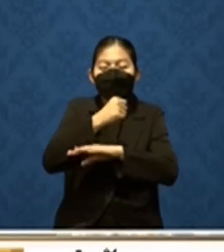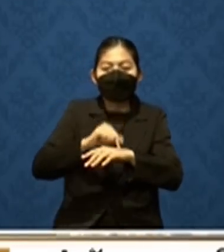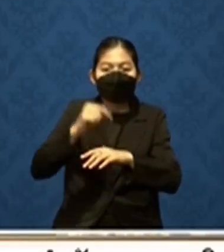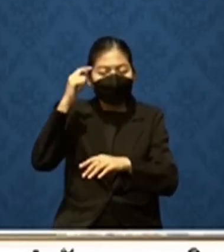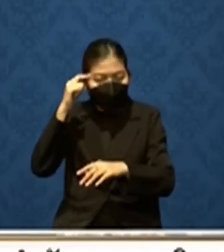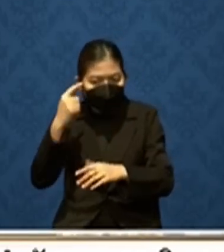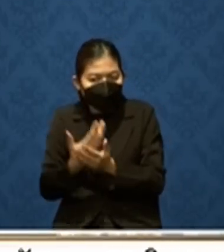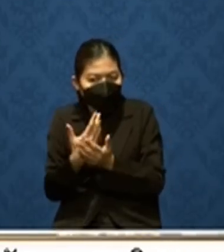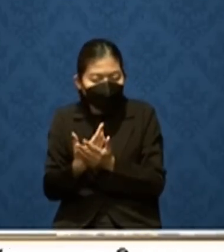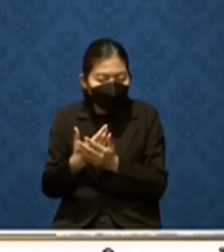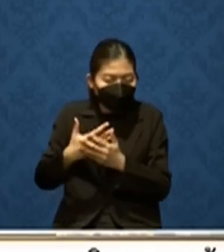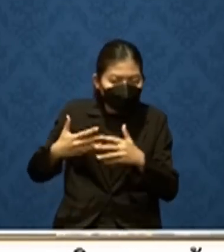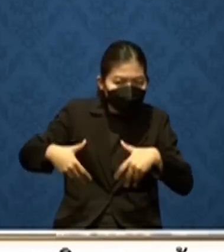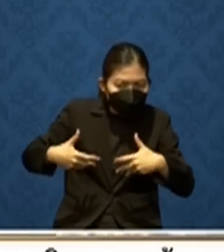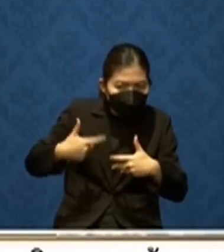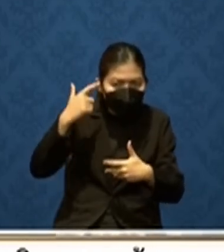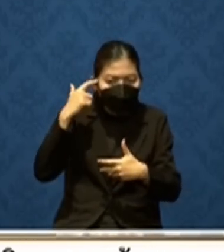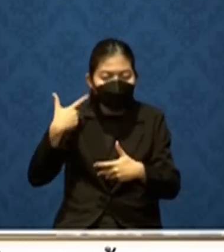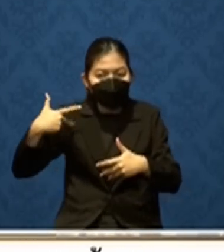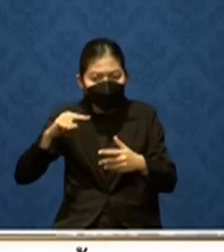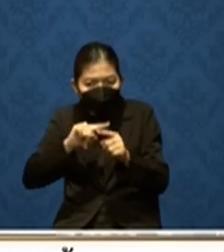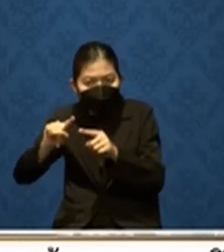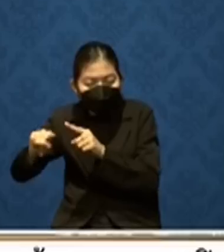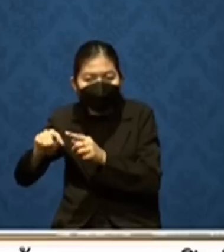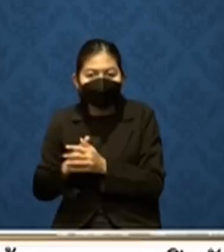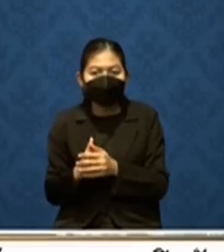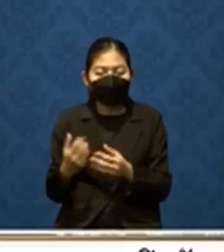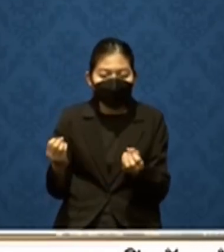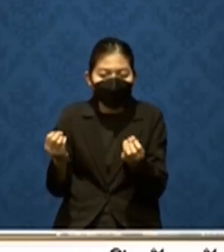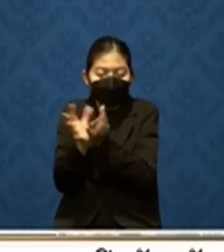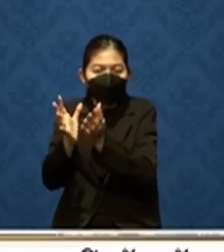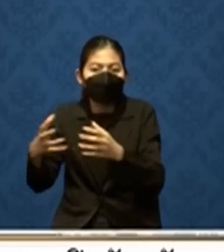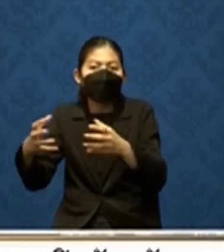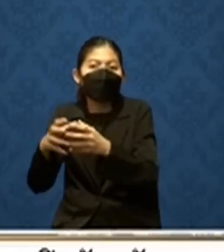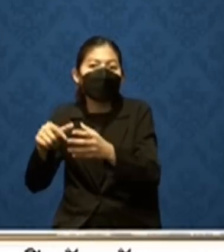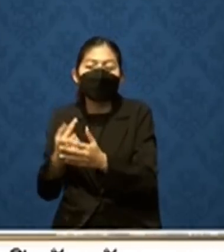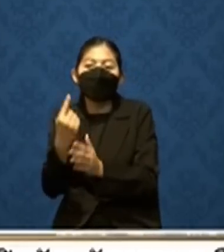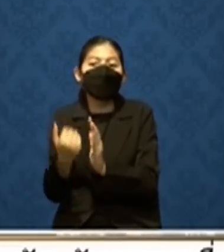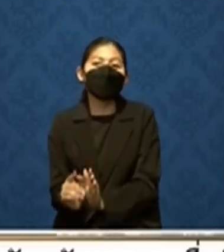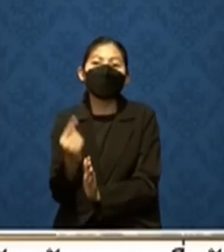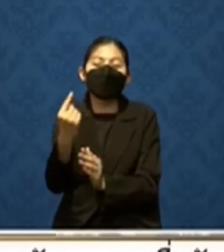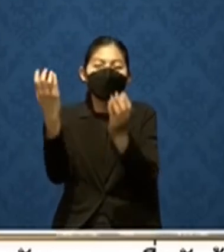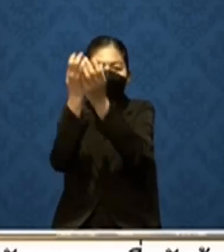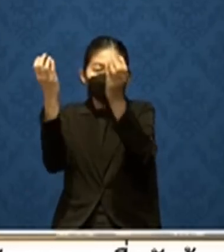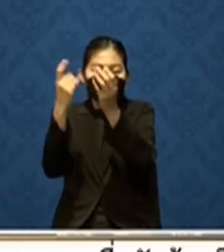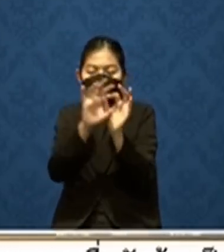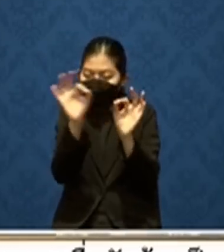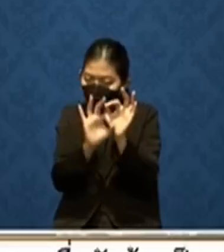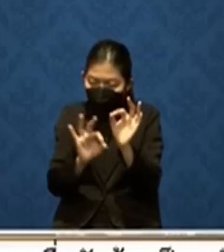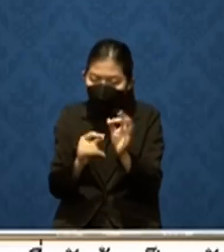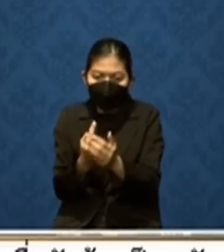ไม่เสียของถ้าต้องการทำลายคู่แข่งเพียงคนเดียวท่านก็เขียนแล้วหนูนะเพื่อเพียงคน